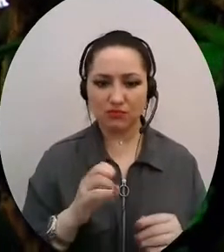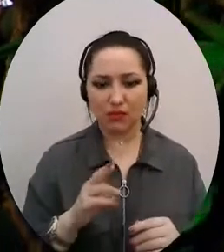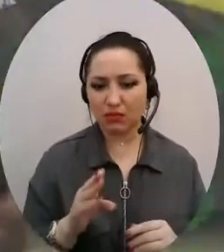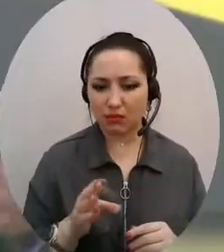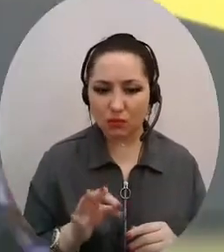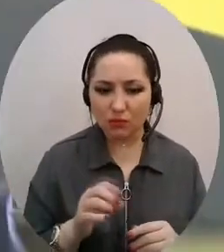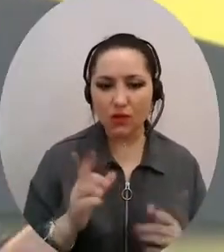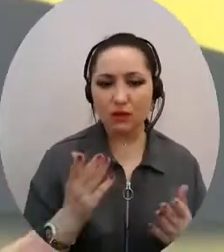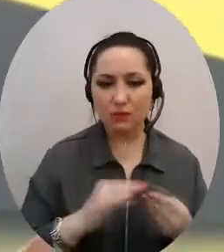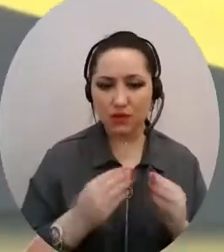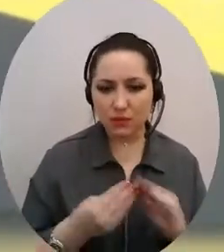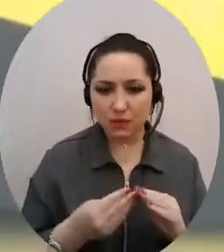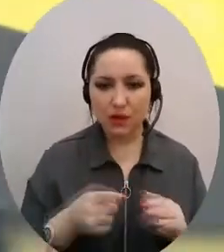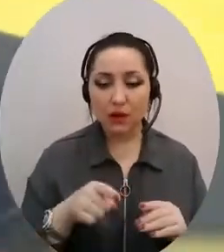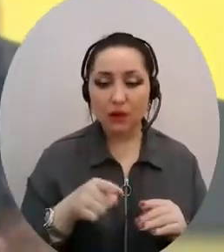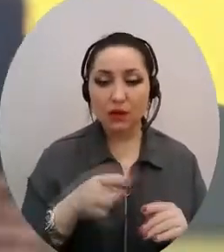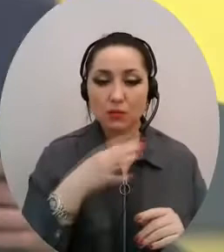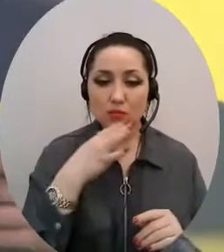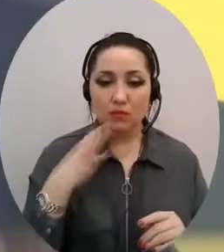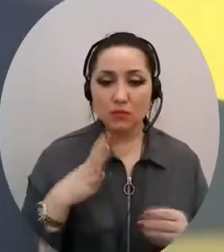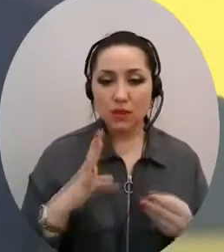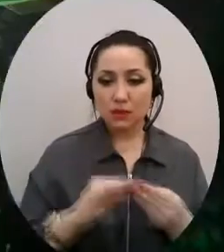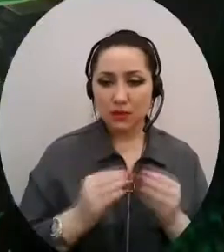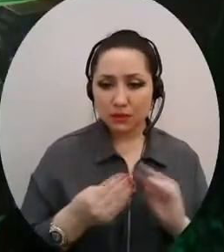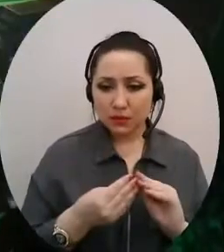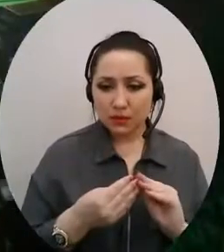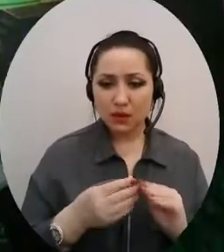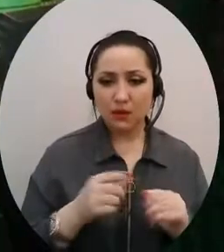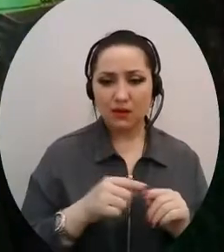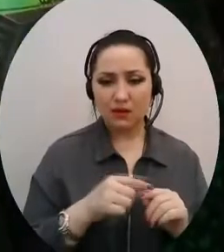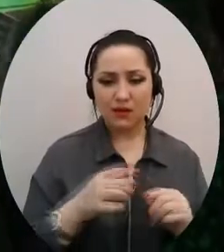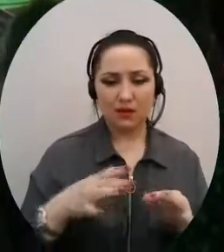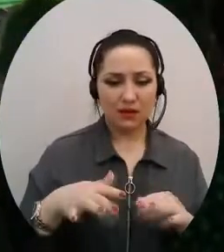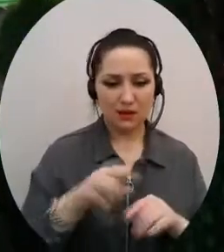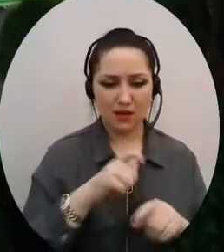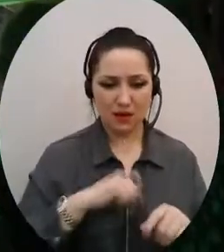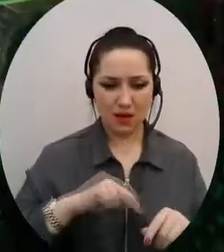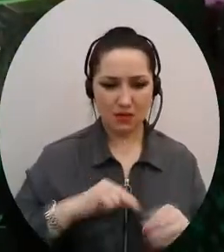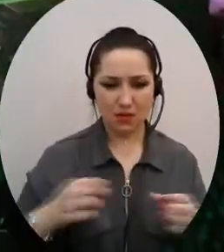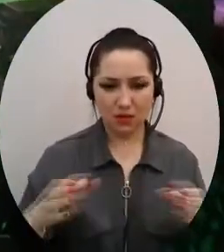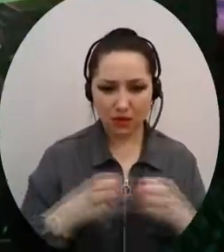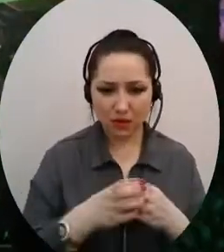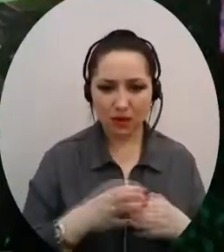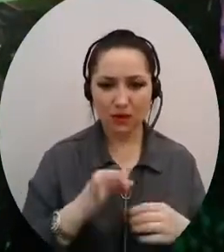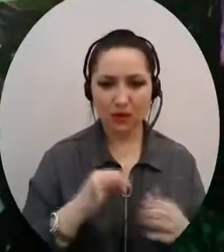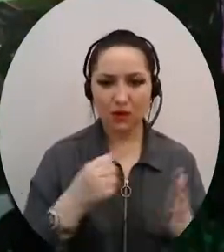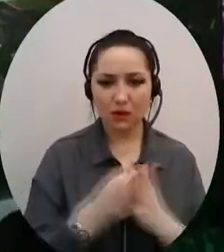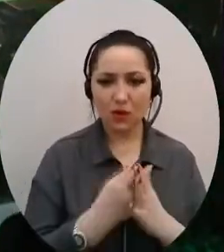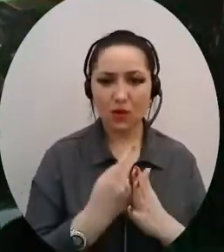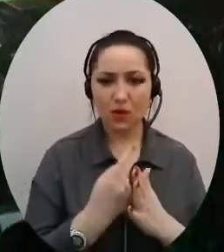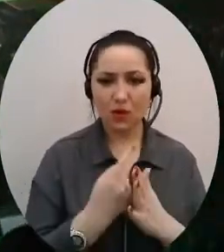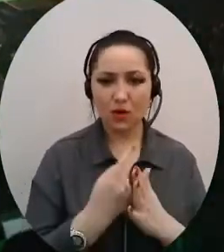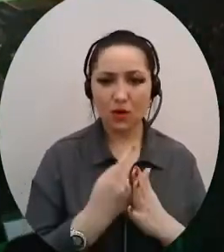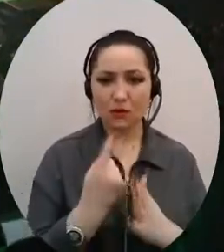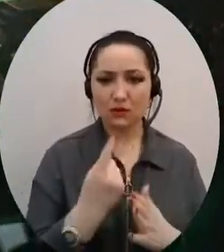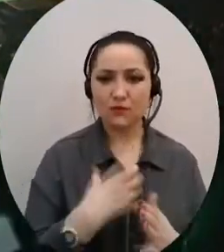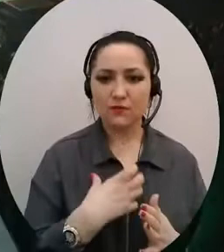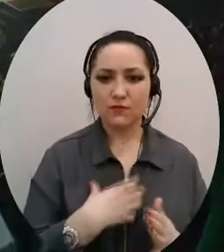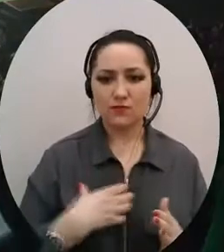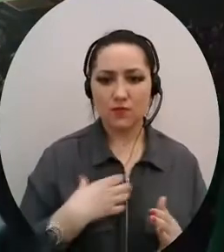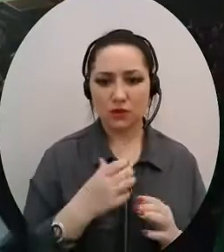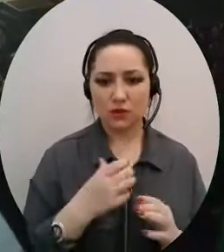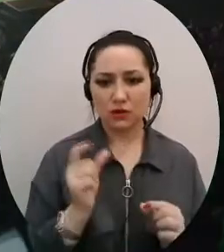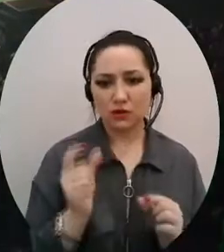проблемы. И там было очень много проблем с персоналом, и был один очень важный нюанс. Там были